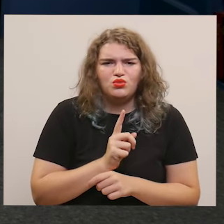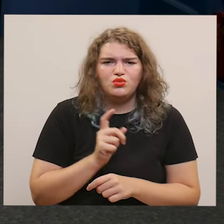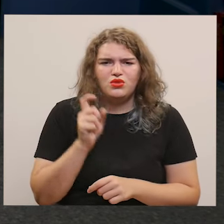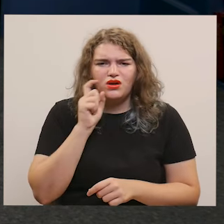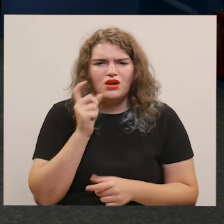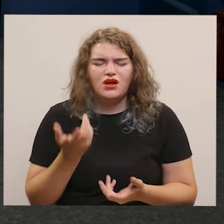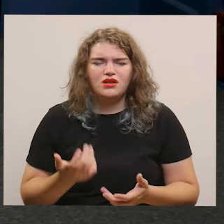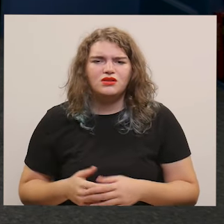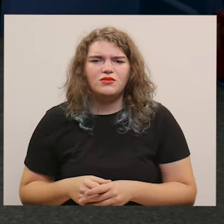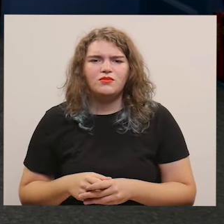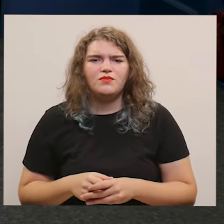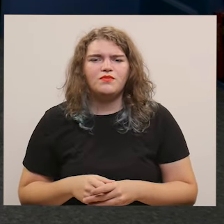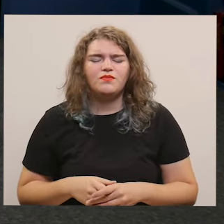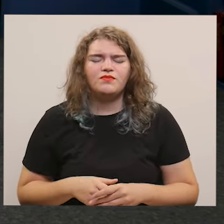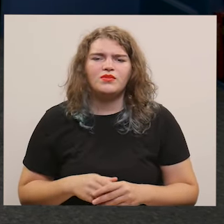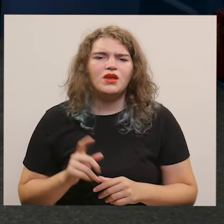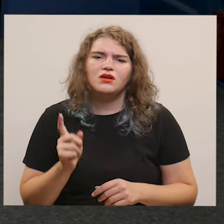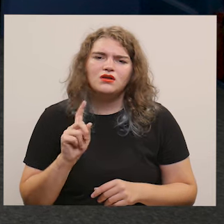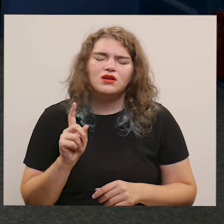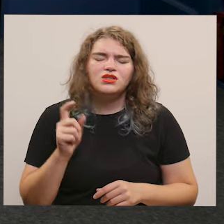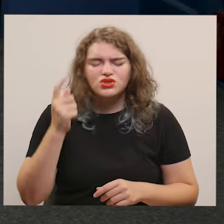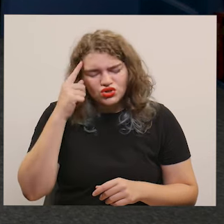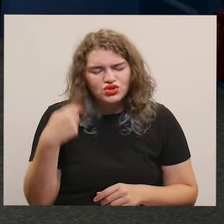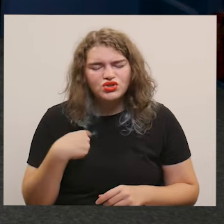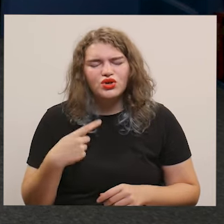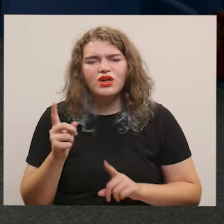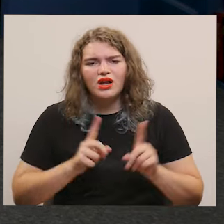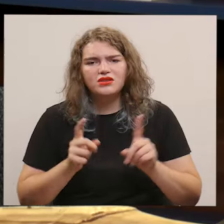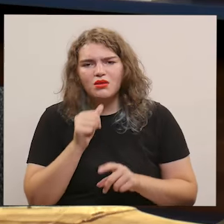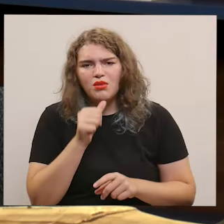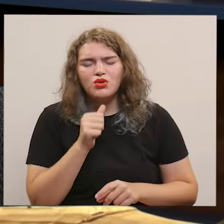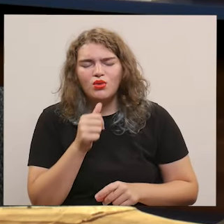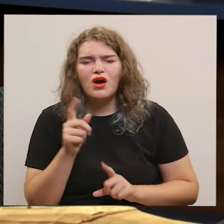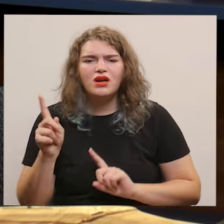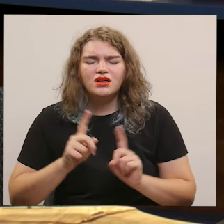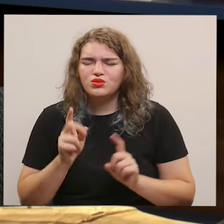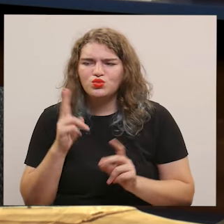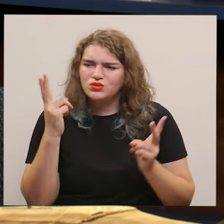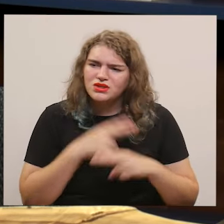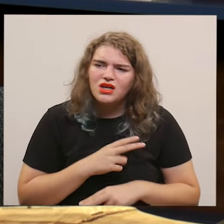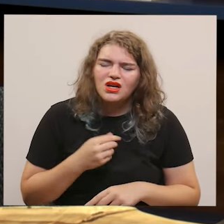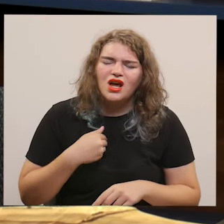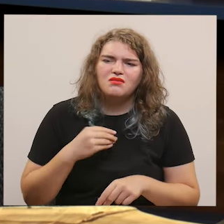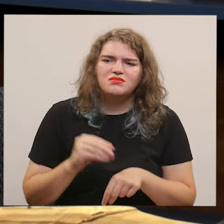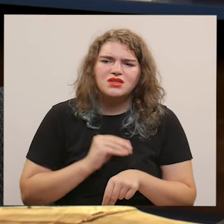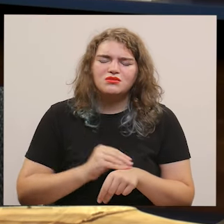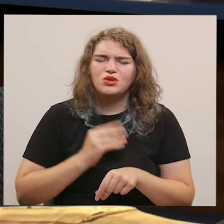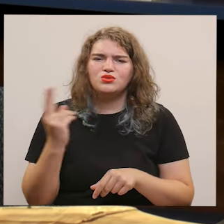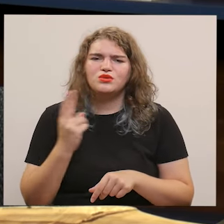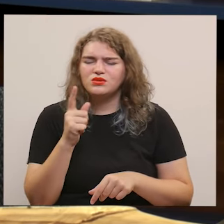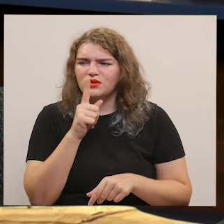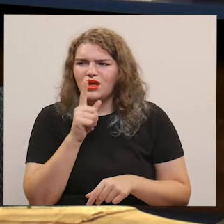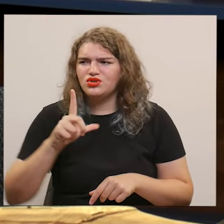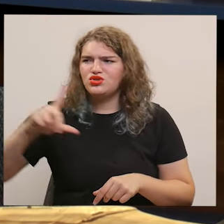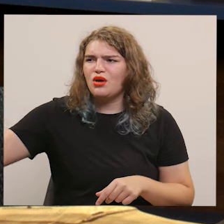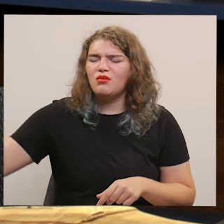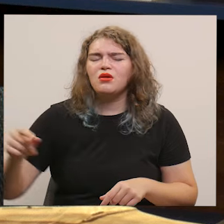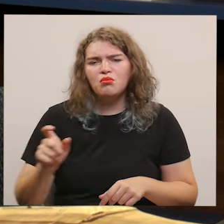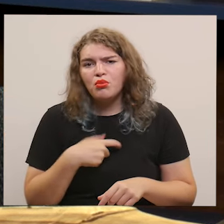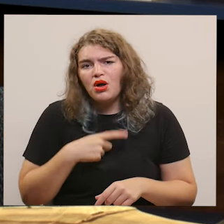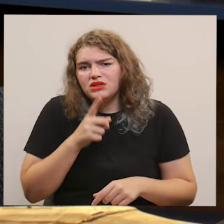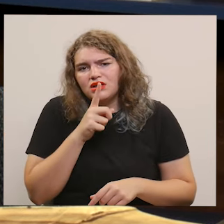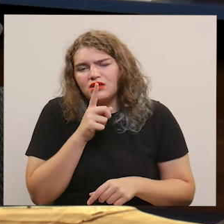că, uite, așa îmi face El mie acum. Nu. Știu că chiar dacă mă doare, chiar dacă nu înțeleg, chiar dacă am sentimentul că Dumnezeu tace, da, poate